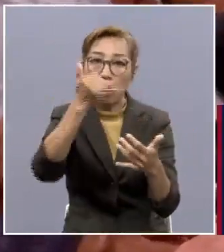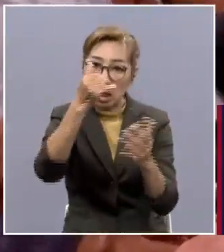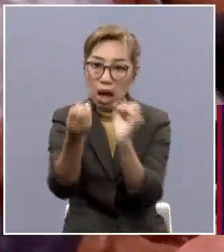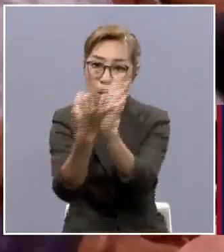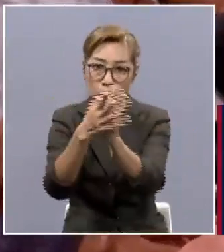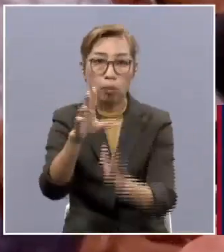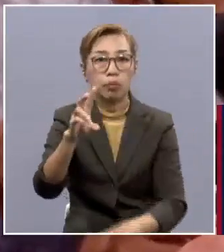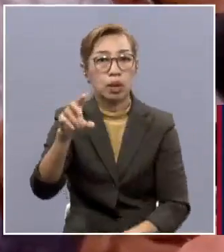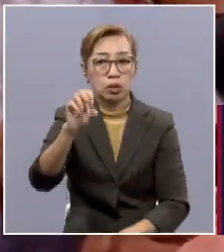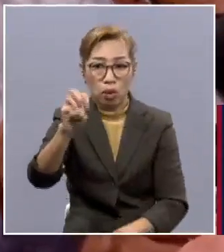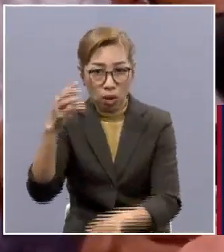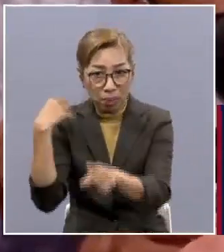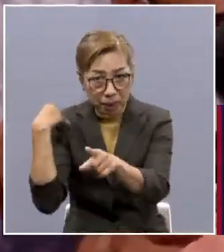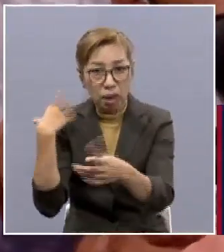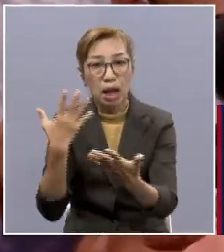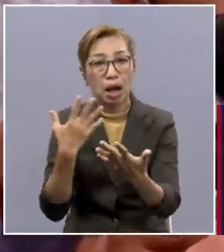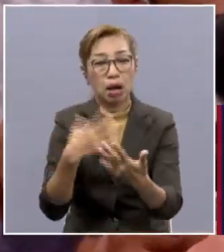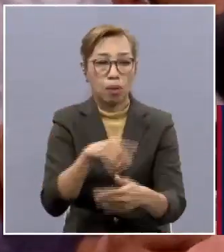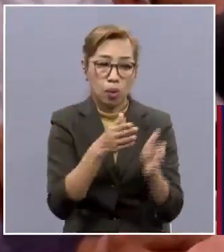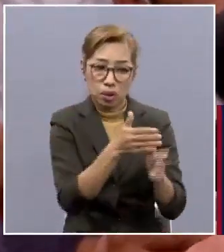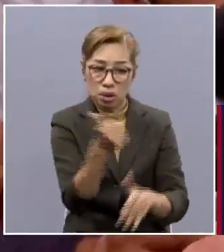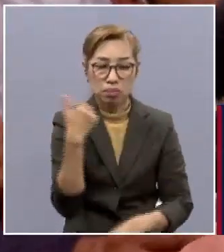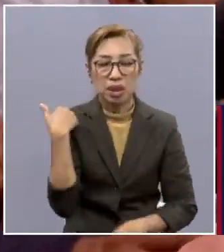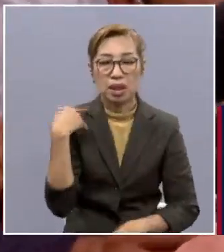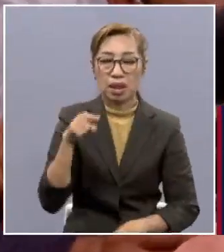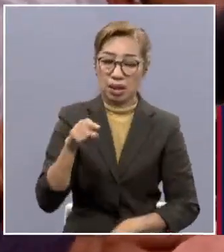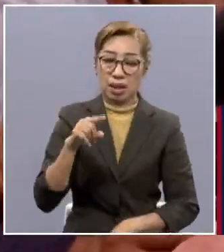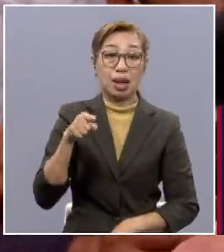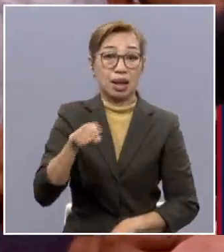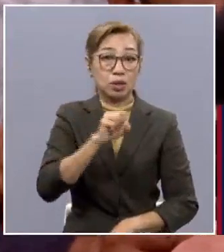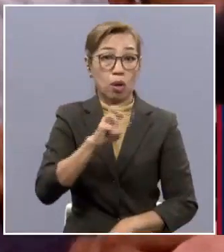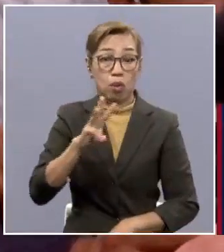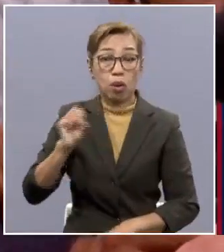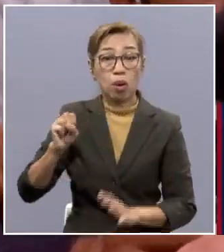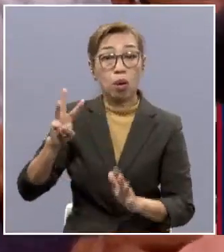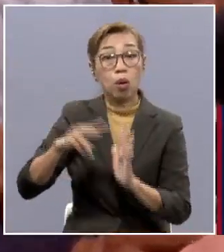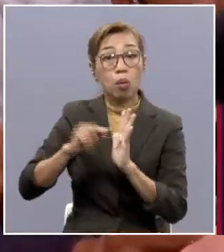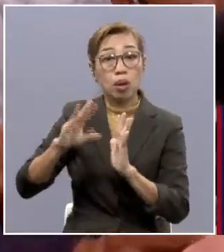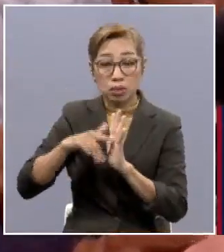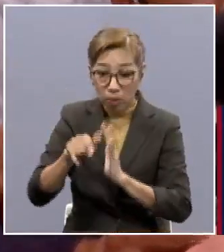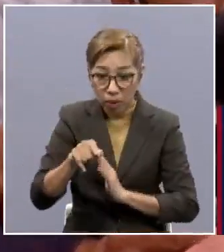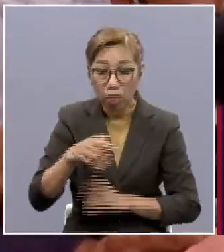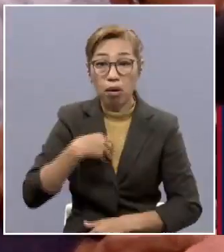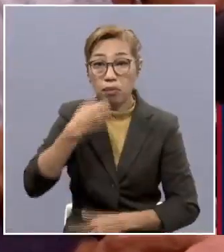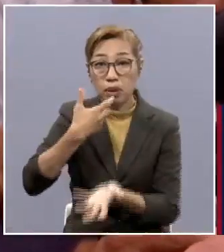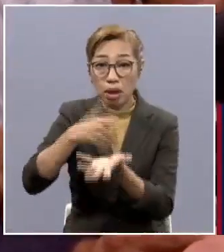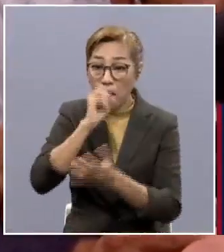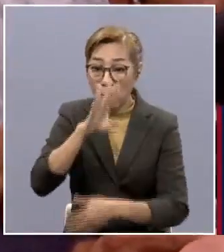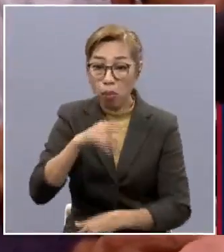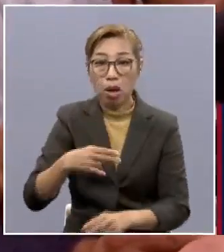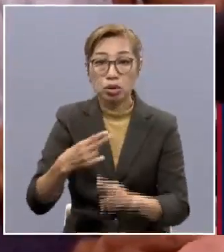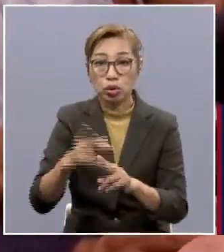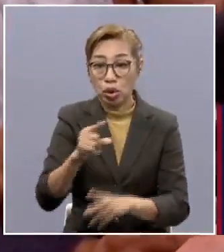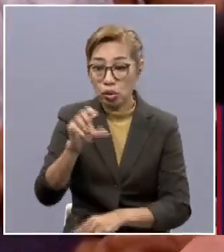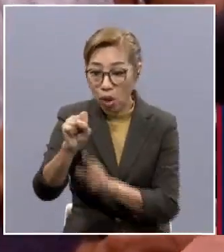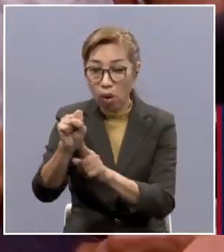ายอื่นๆคุณวันชัยบอกแบบนี้นะครับว่าการให้ข่าวของตนเกี่ยวข้องกับอักษรย่อสอเสือนั้นเพราะได้สดับตรับฟังมาจาก